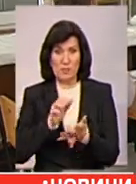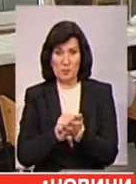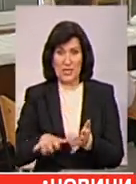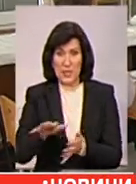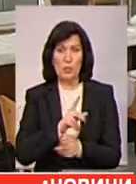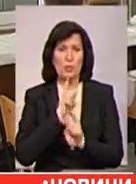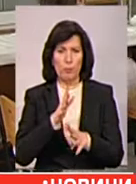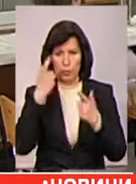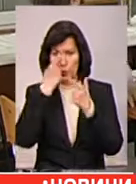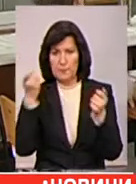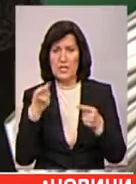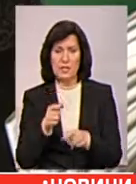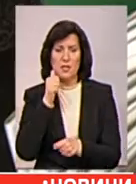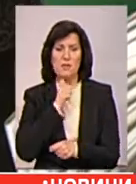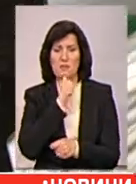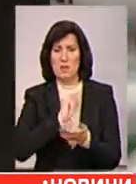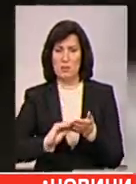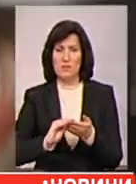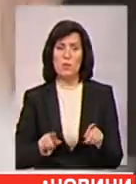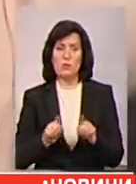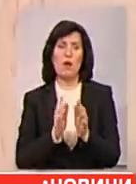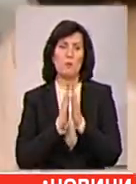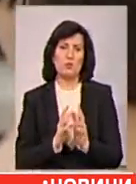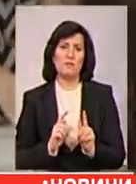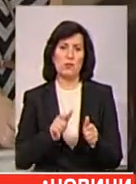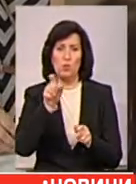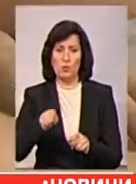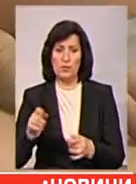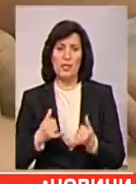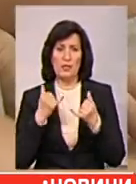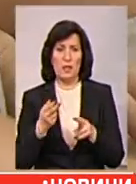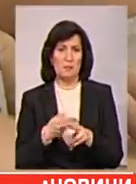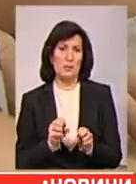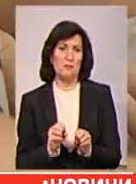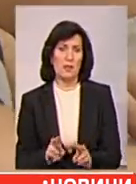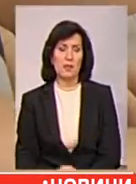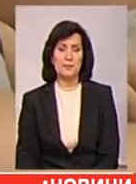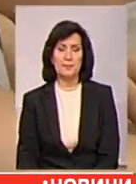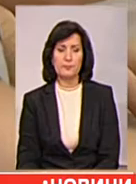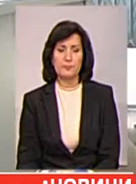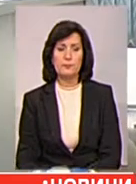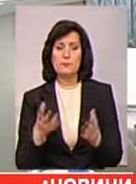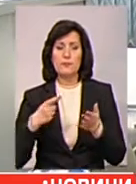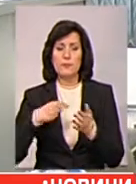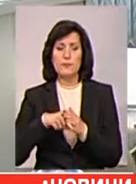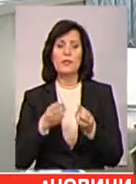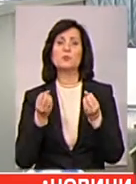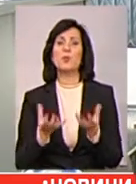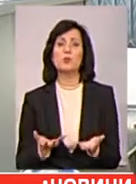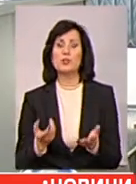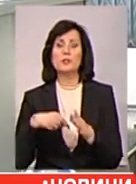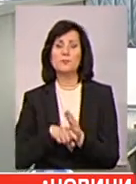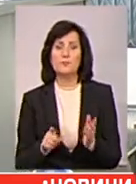будуть оприлюднювати. Їх зашифрують, так просили самі вступники, задля безпеки. В чому полягає ця